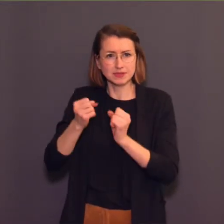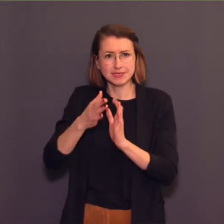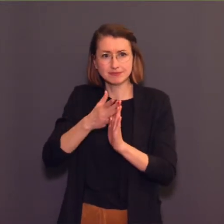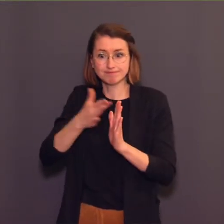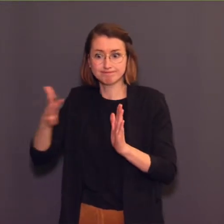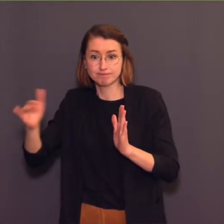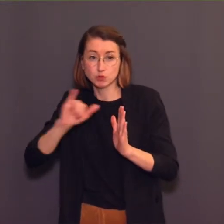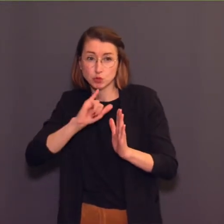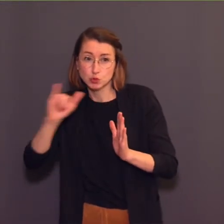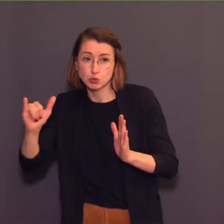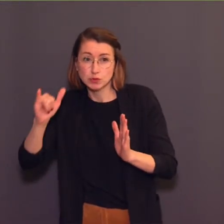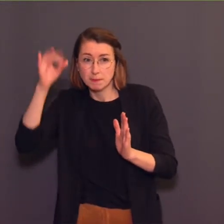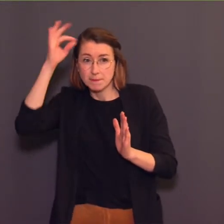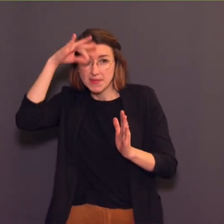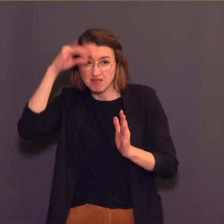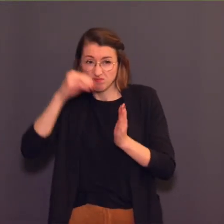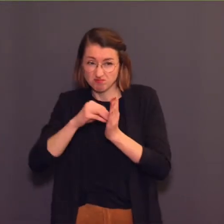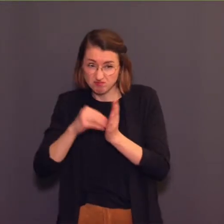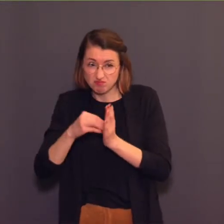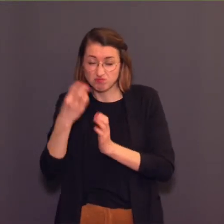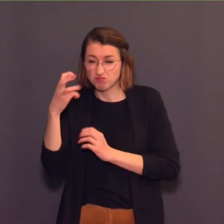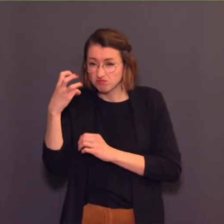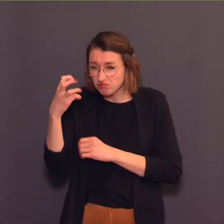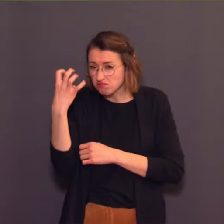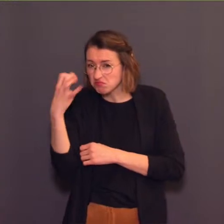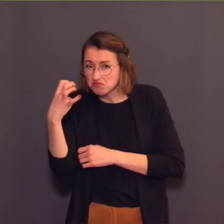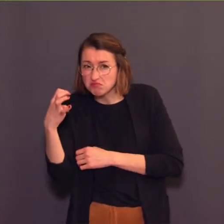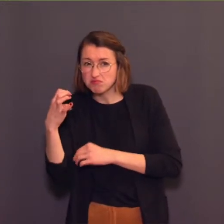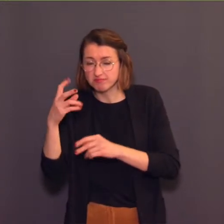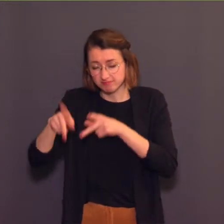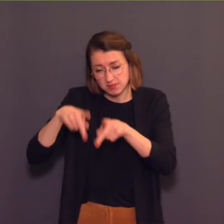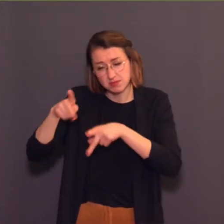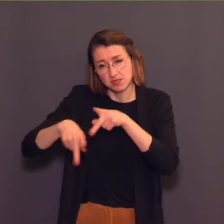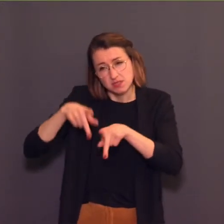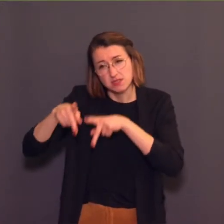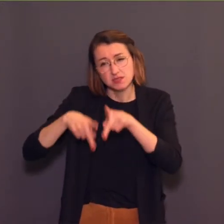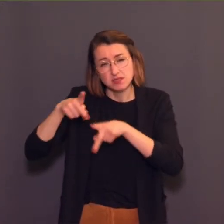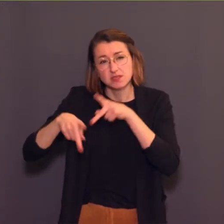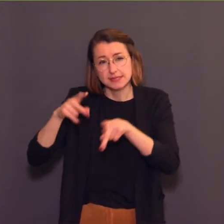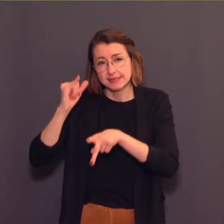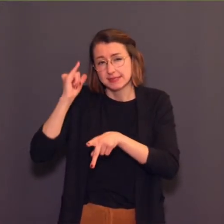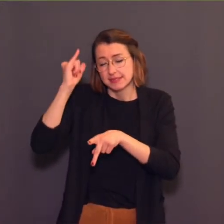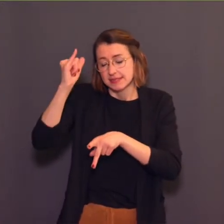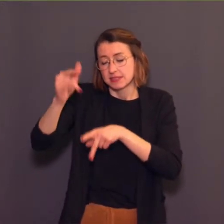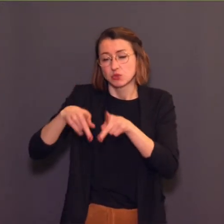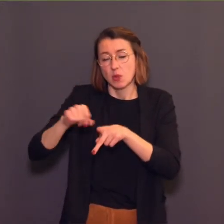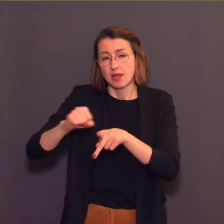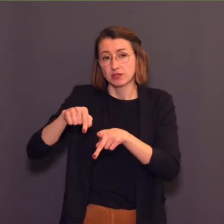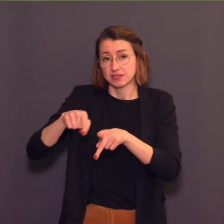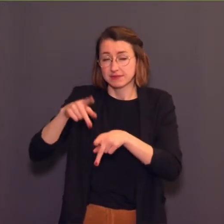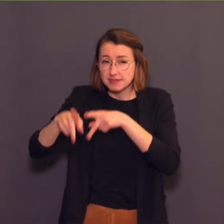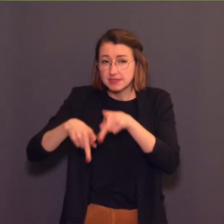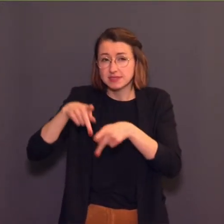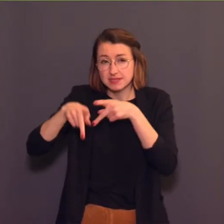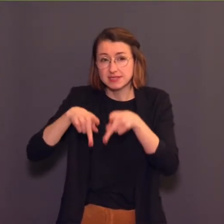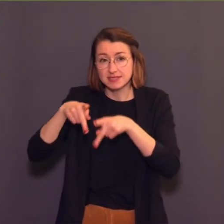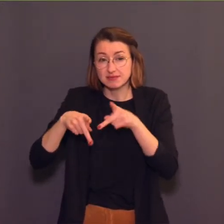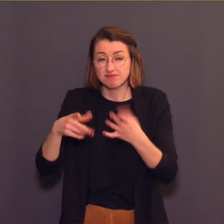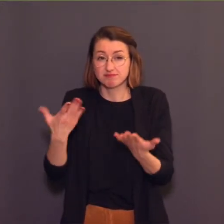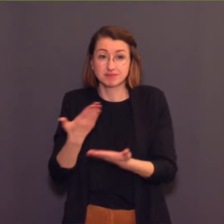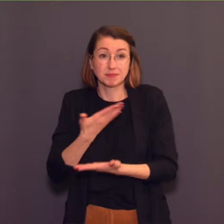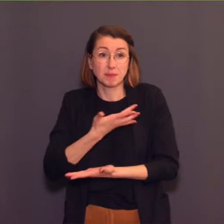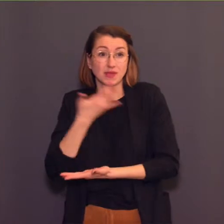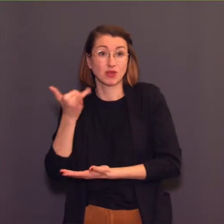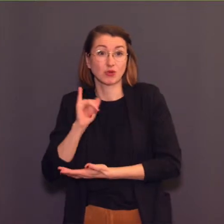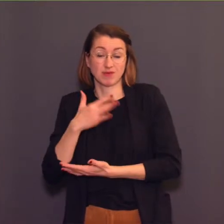et 700 personnes qui soient présentes dans les soins intensifs, au lieu, de manière idéale, d'avoir moins de 300 personnes, comme on